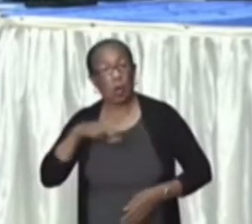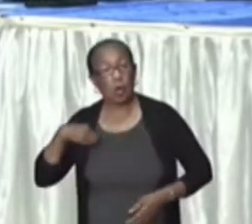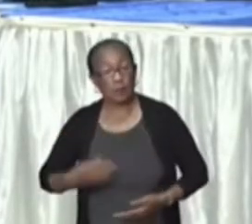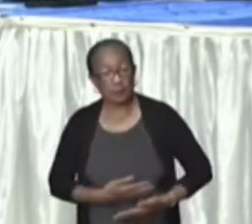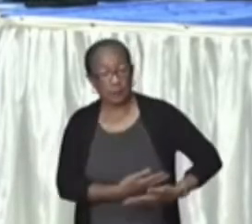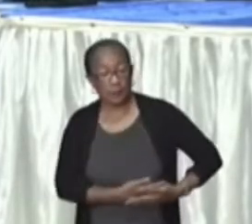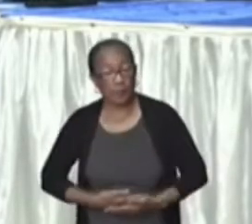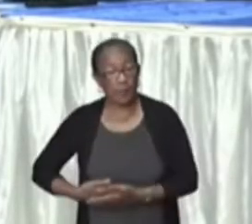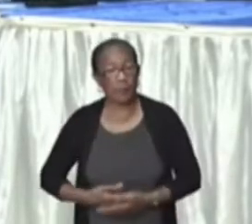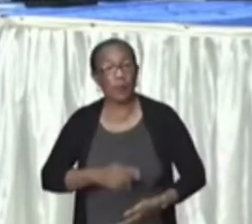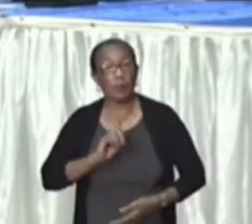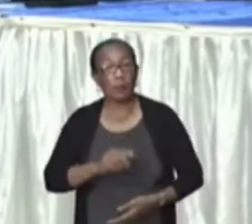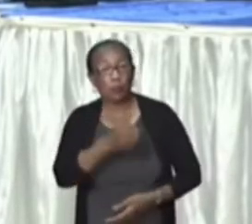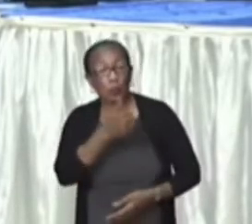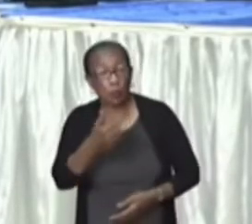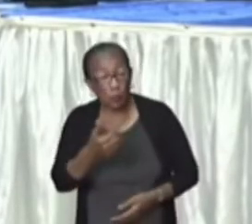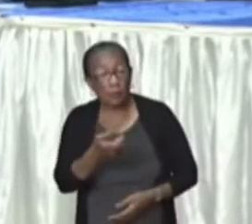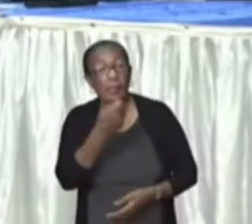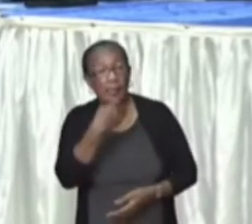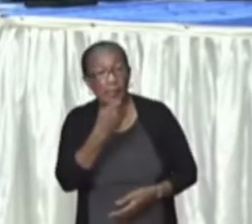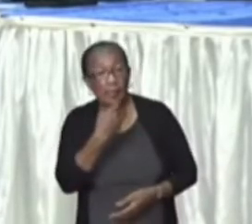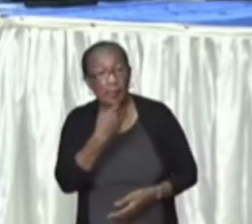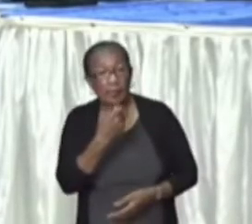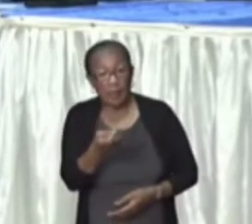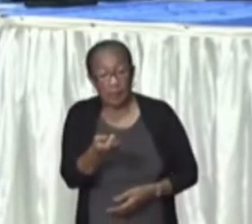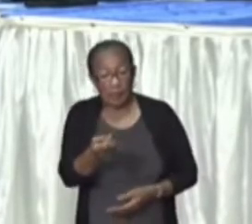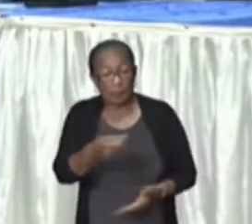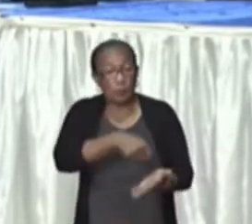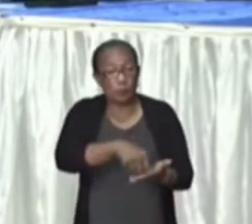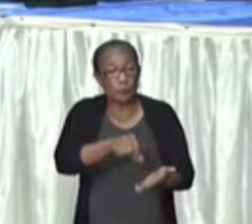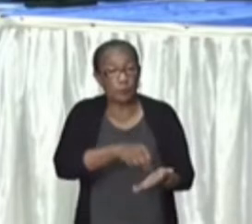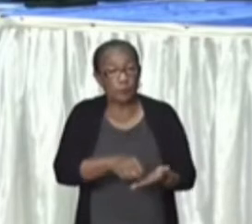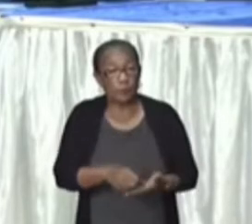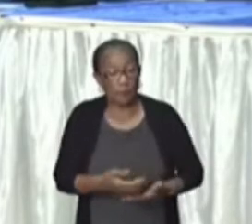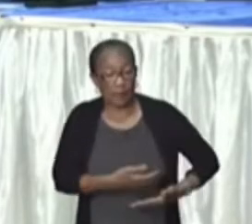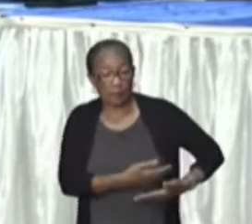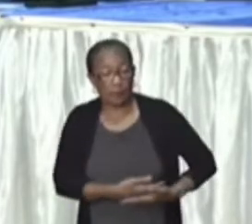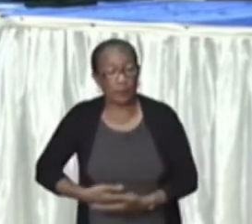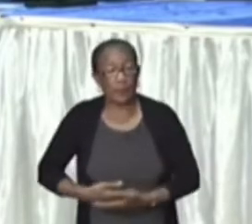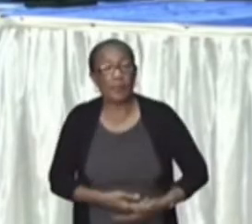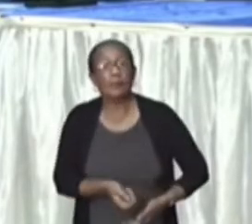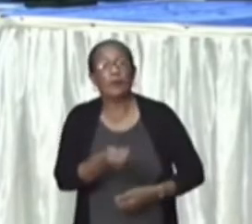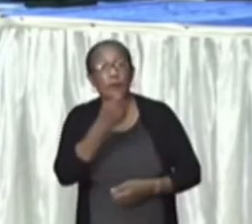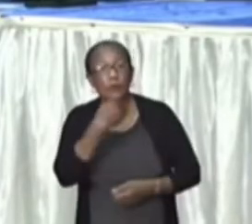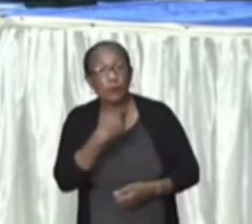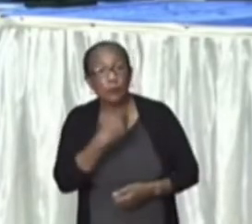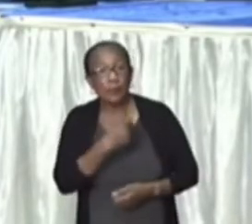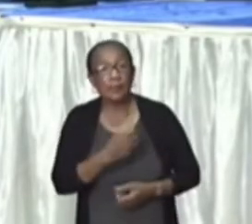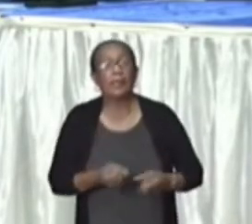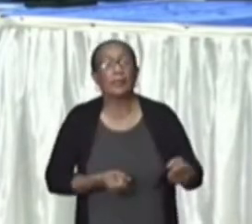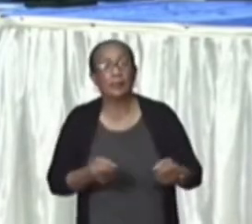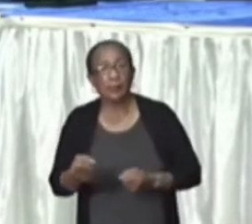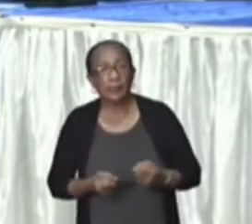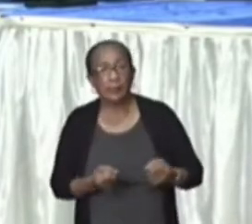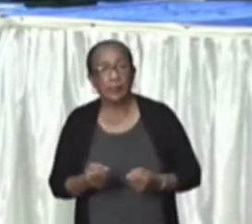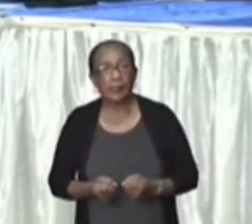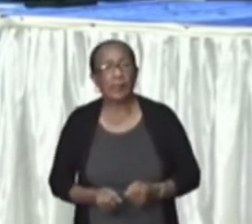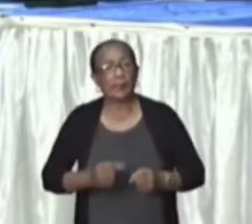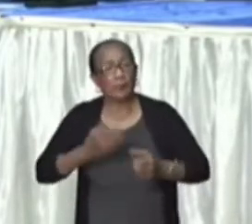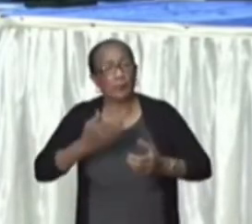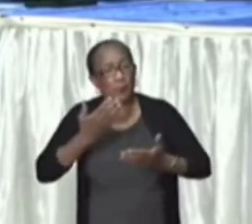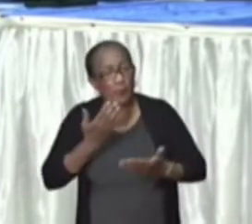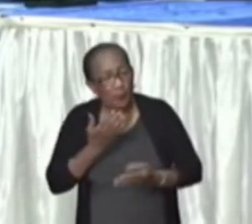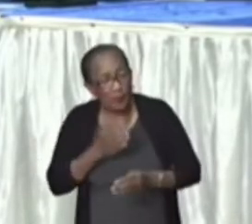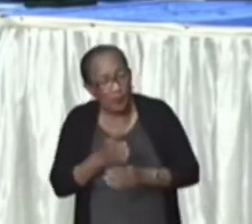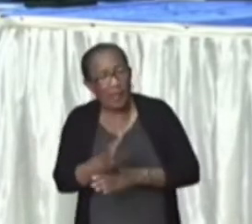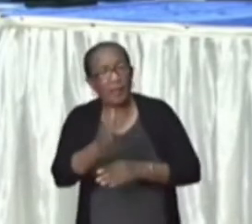worden. Met het subsidiëren van babyvoeding wil ik wel gelijk aangeven dat de regering zich nog steeds blijft committeren en we zijn nog steeds op